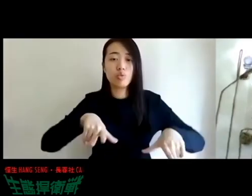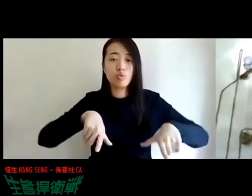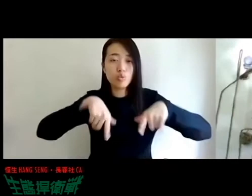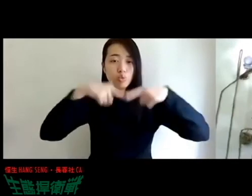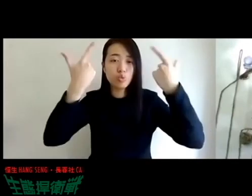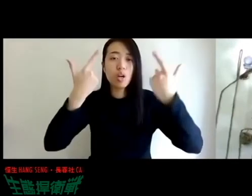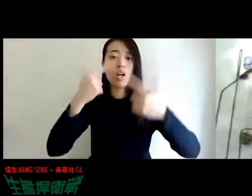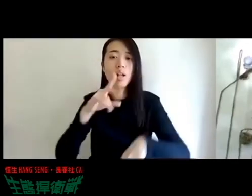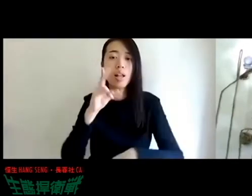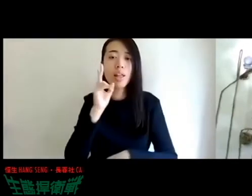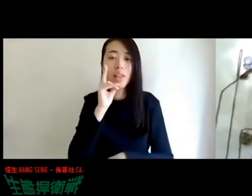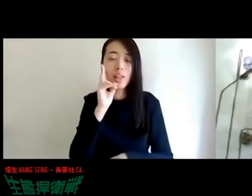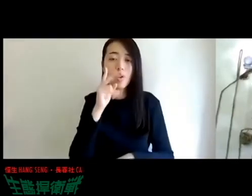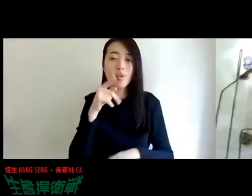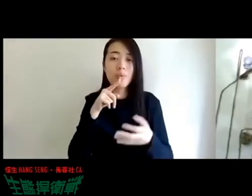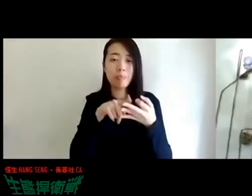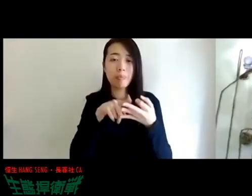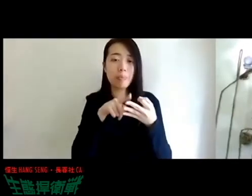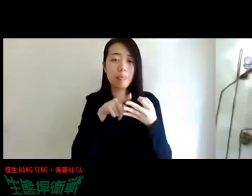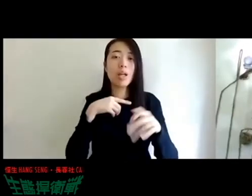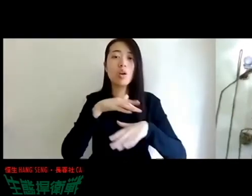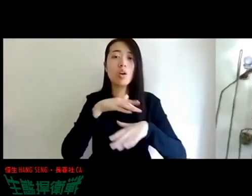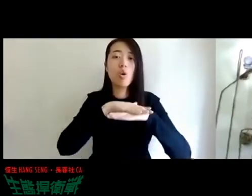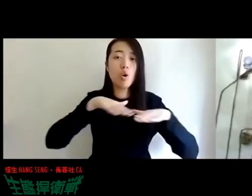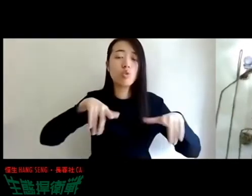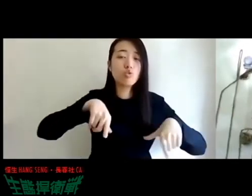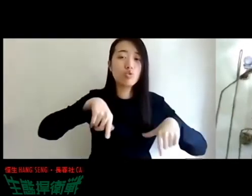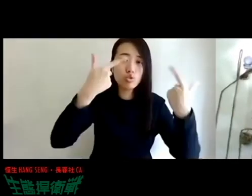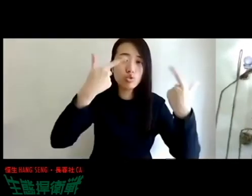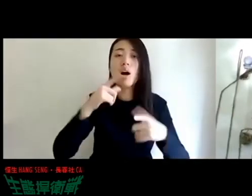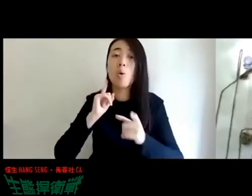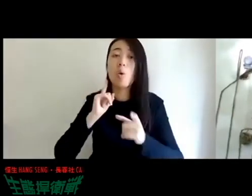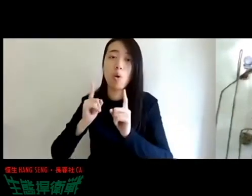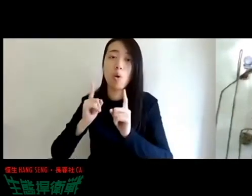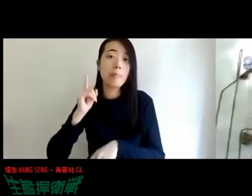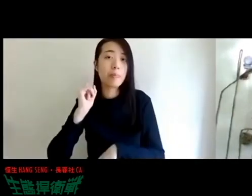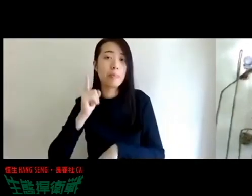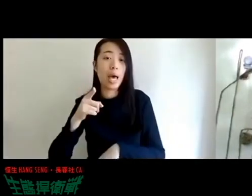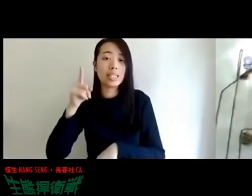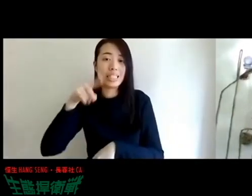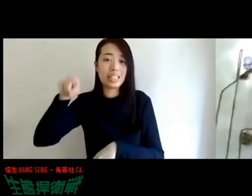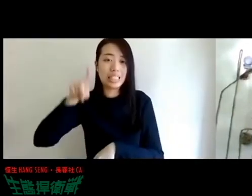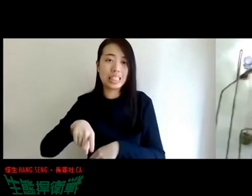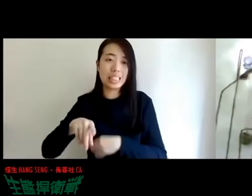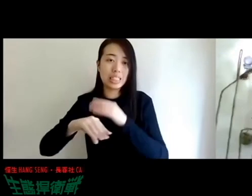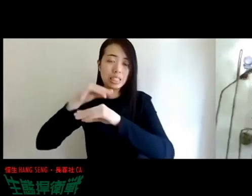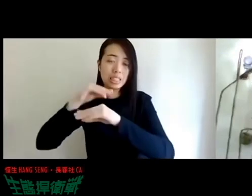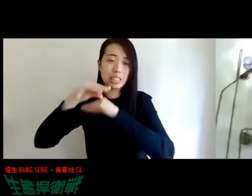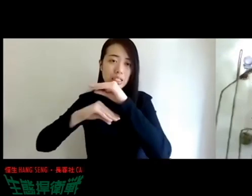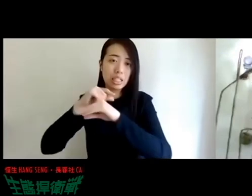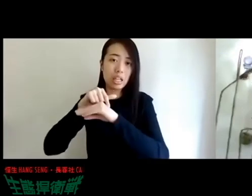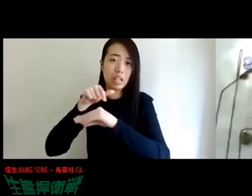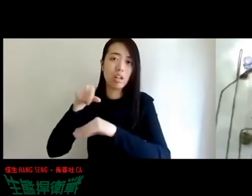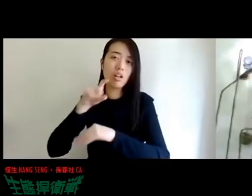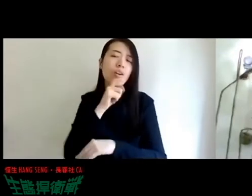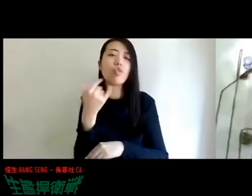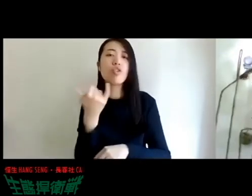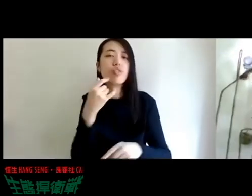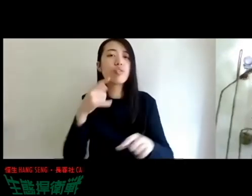啦、白天檀啦，咁我哋会见到佢呢，佢嘅树皮係会脱落